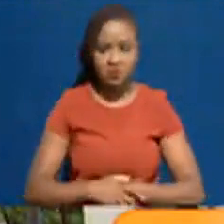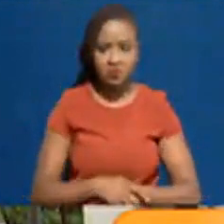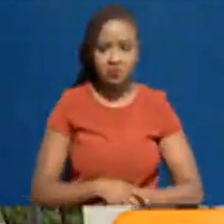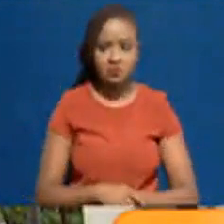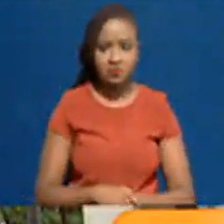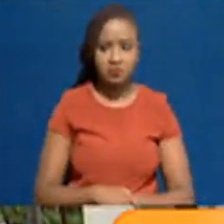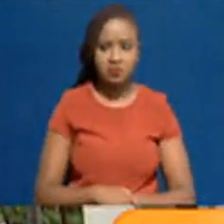kisasa